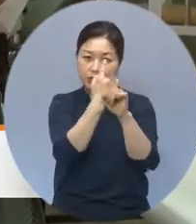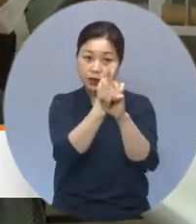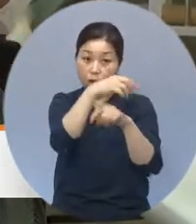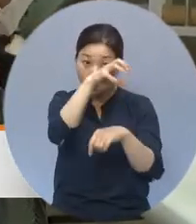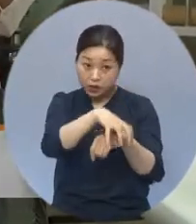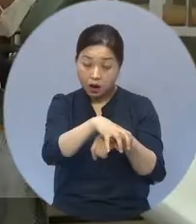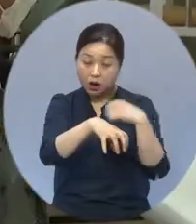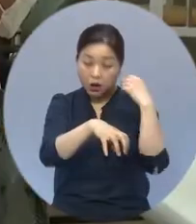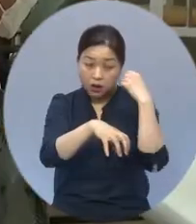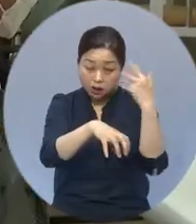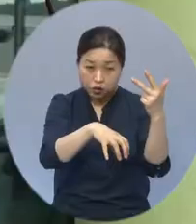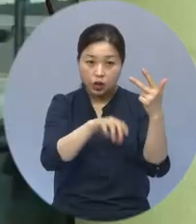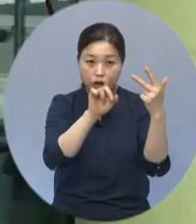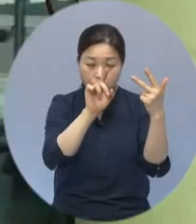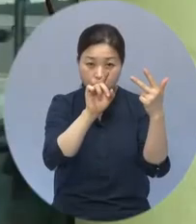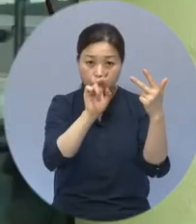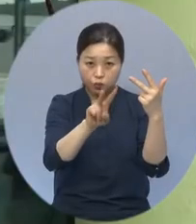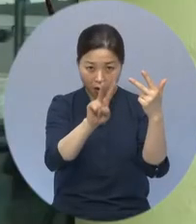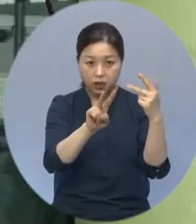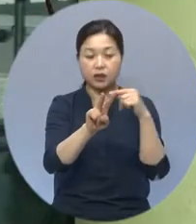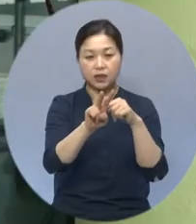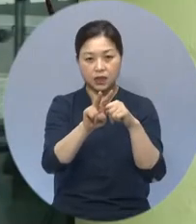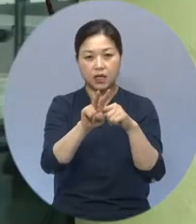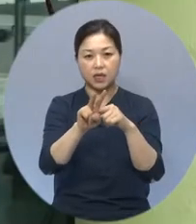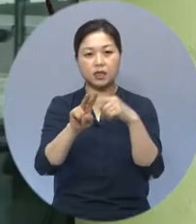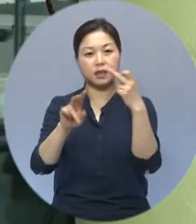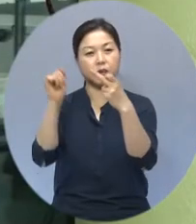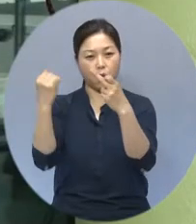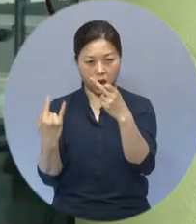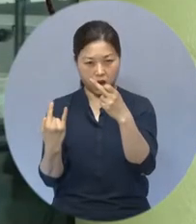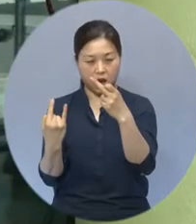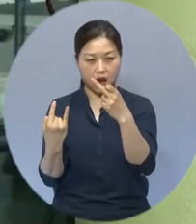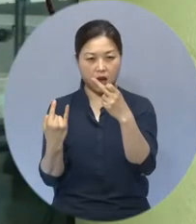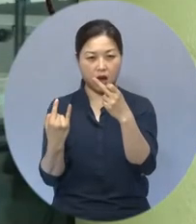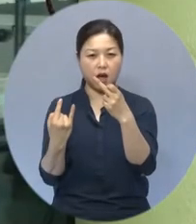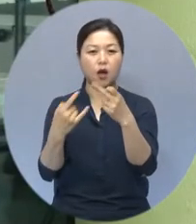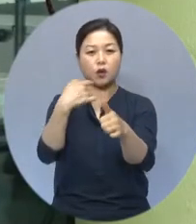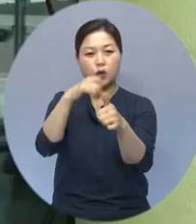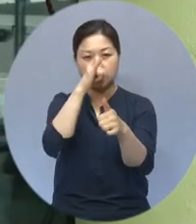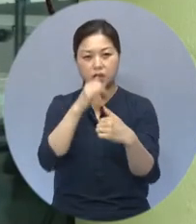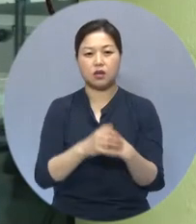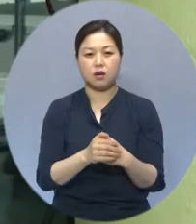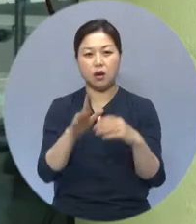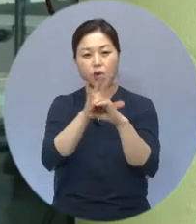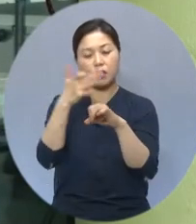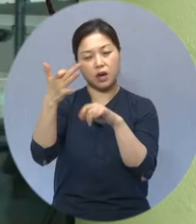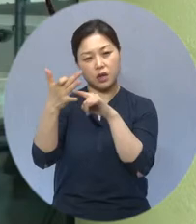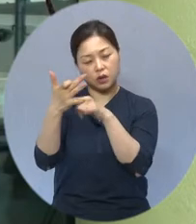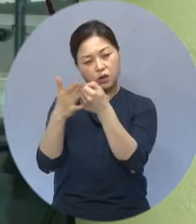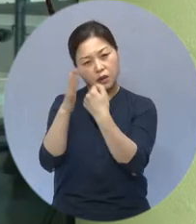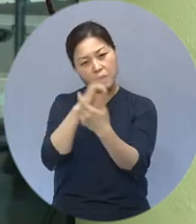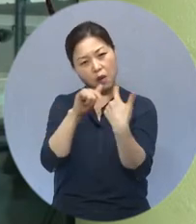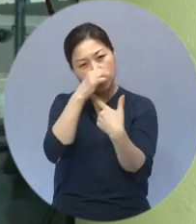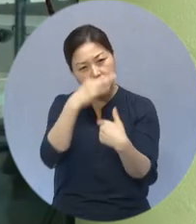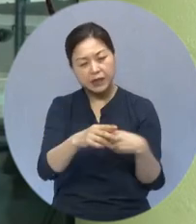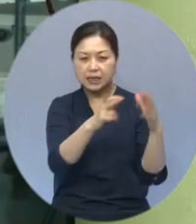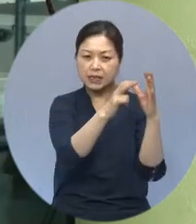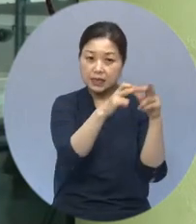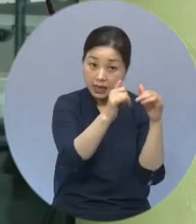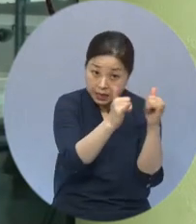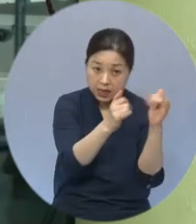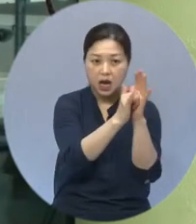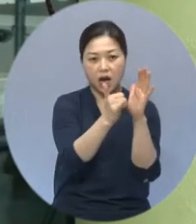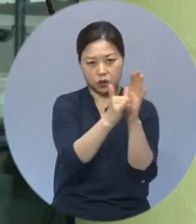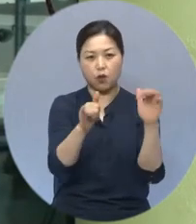걸쳐 진행하고 있습니다. 코로나19로 인해 더욱더 힘든 일상을 보내고 있는 장애인과 그 가족들이 오랜만에